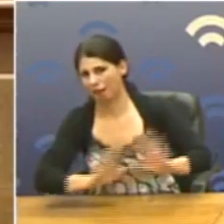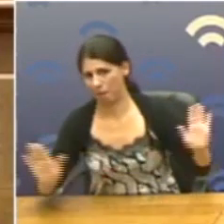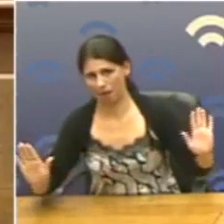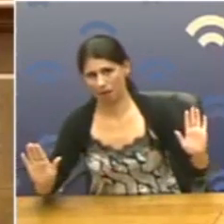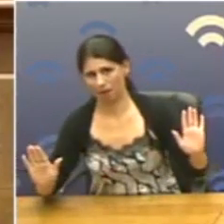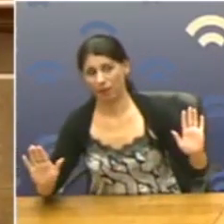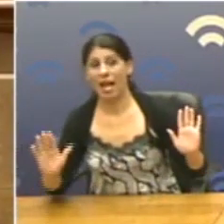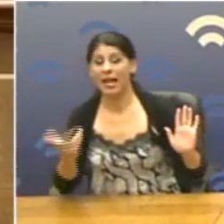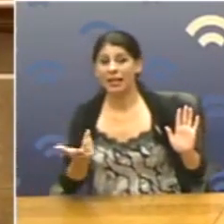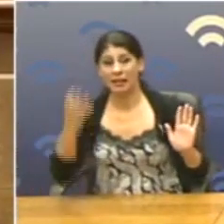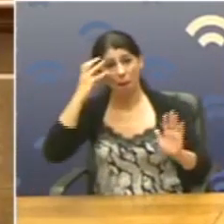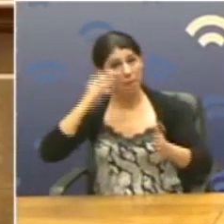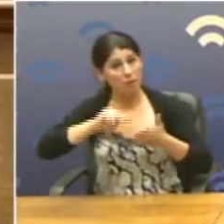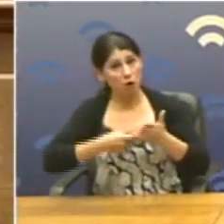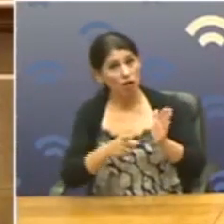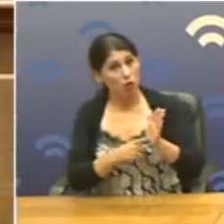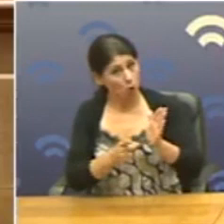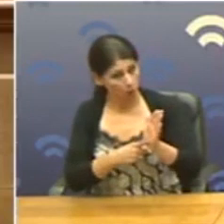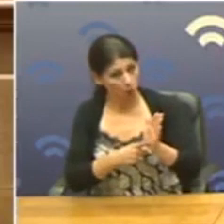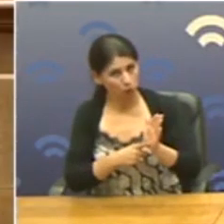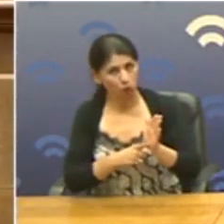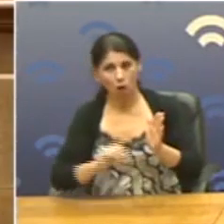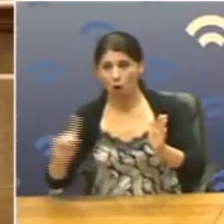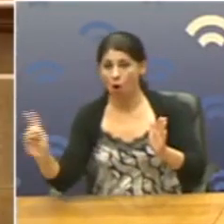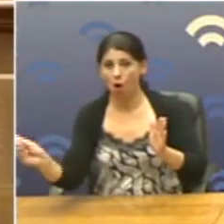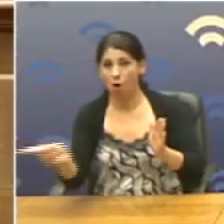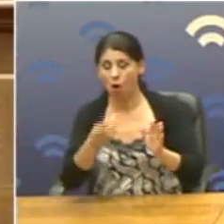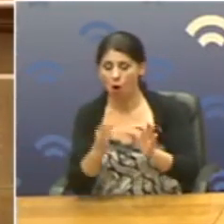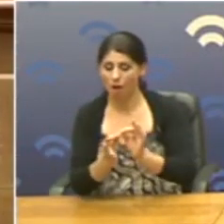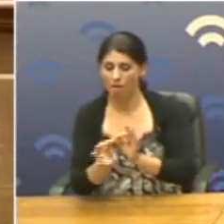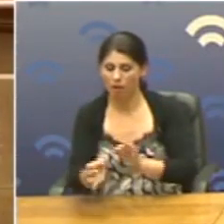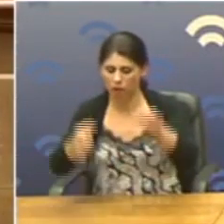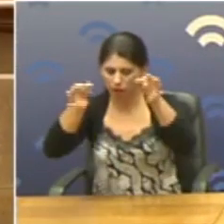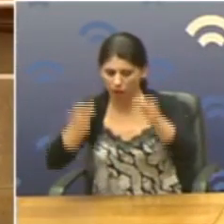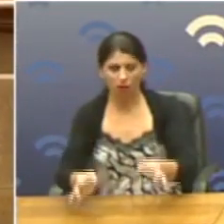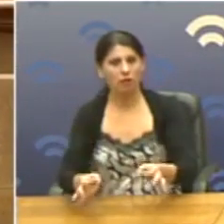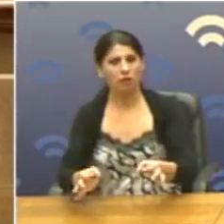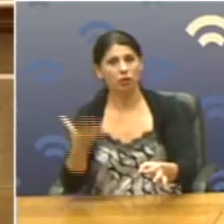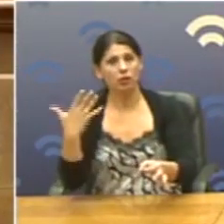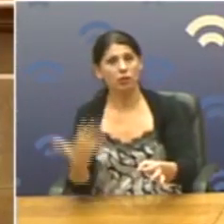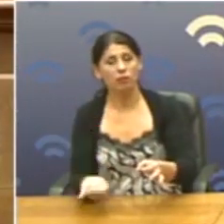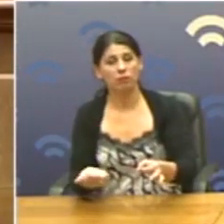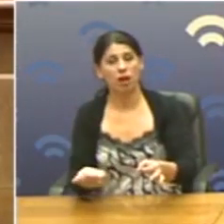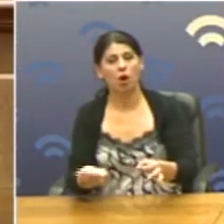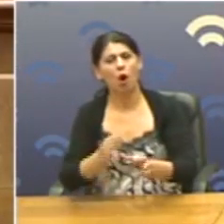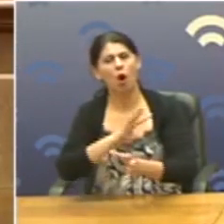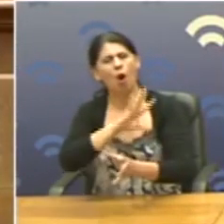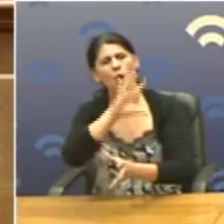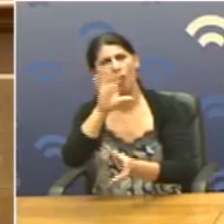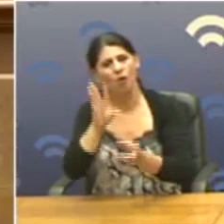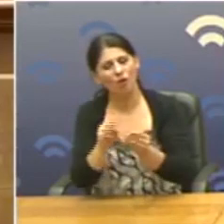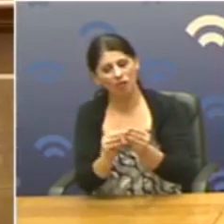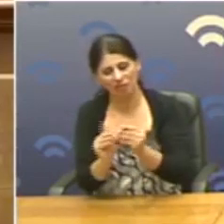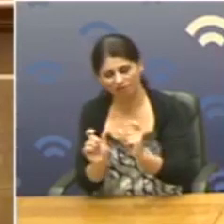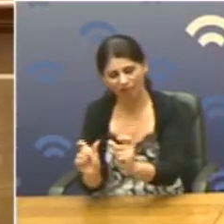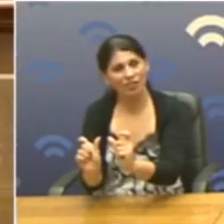Γιατί στους μνημονιακούς νόμους που όλοι τους ισχύουν στο ακέραιο, υπάρχουν όλες εκείνες οι